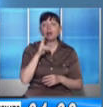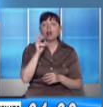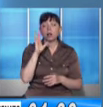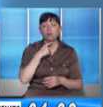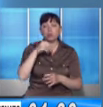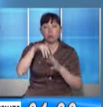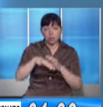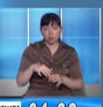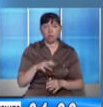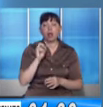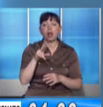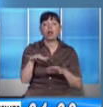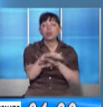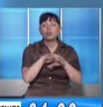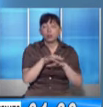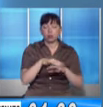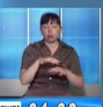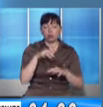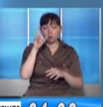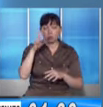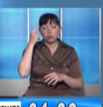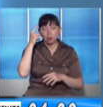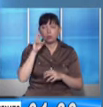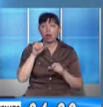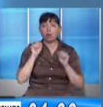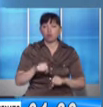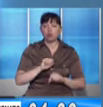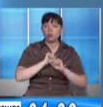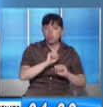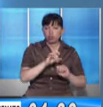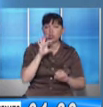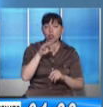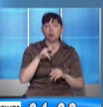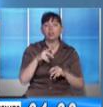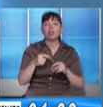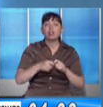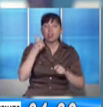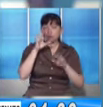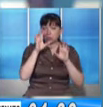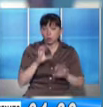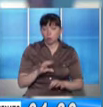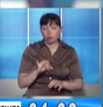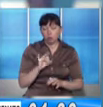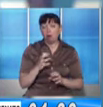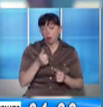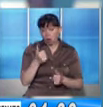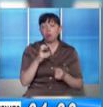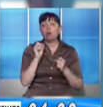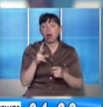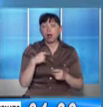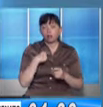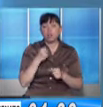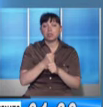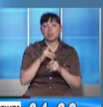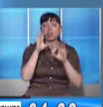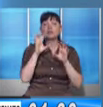care societatea înțelege să se opună tuturor nelegiilor care se fac în această țară. Și cum punem legea în capul mesei? Cum facem acest Prin